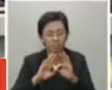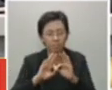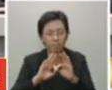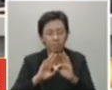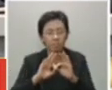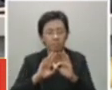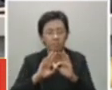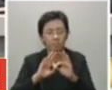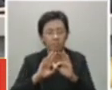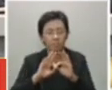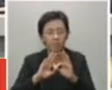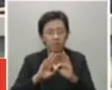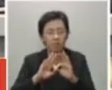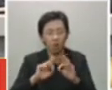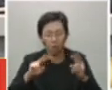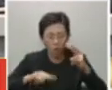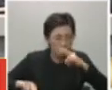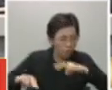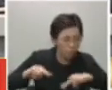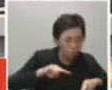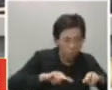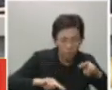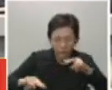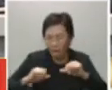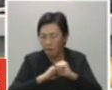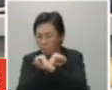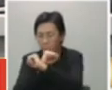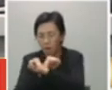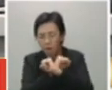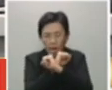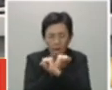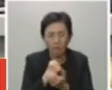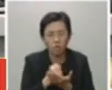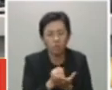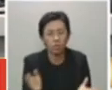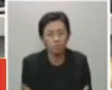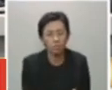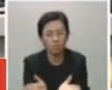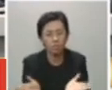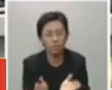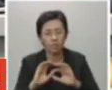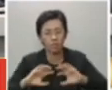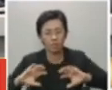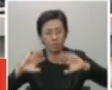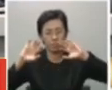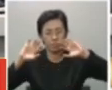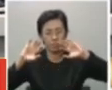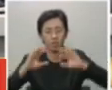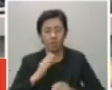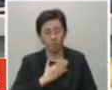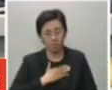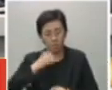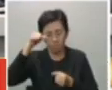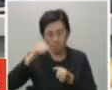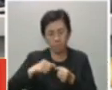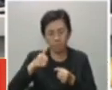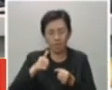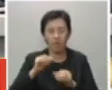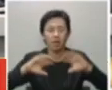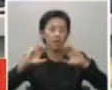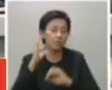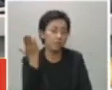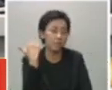ญในการรักษาเสถียรภาพให้กับรัฐบาลผมจำได้ครับว่าในรัฐบาลที่